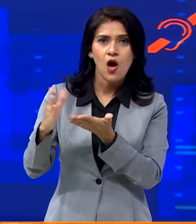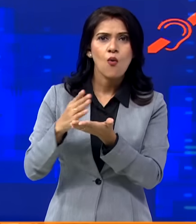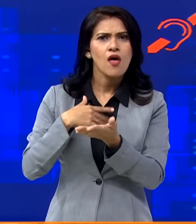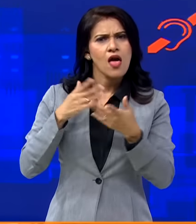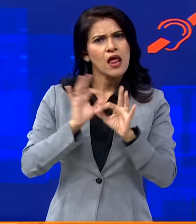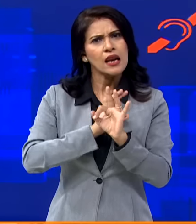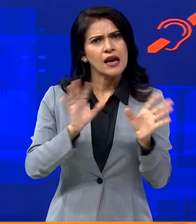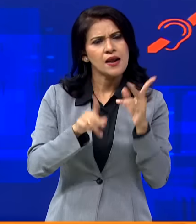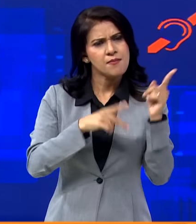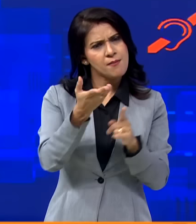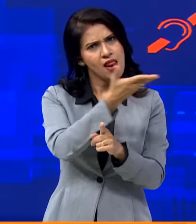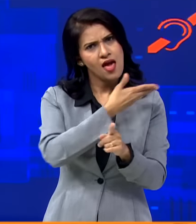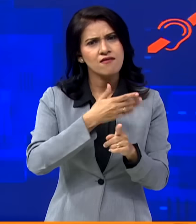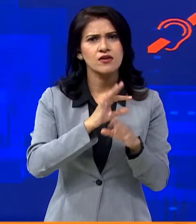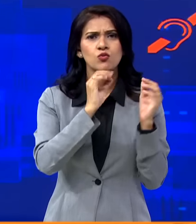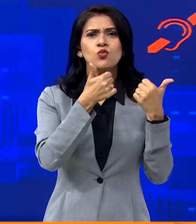और आगे भी